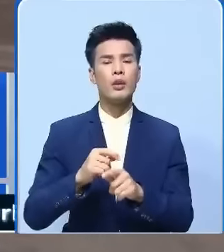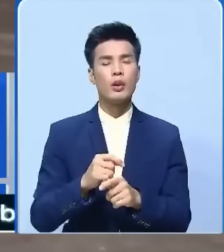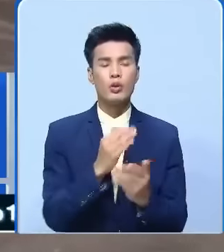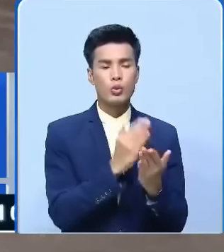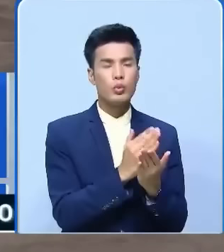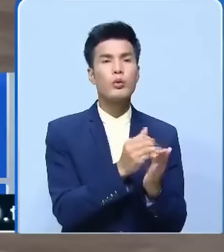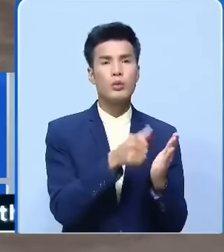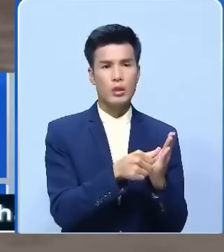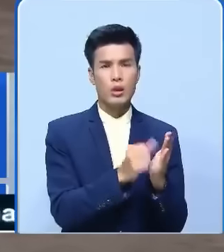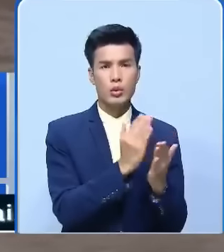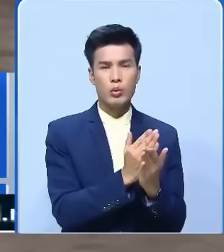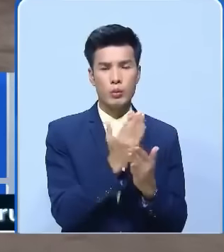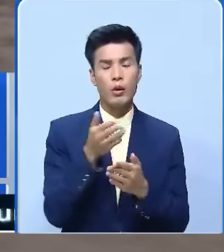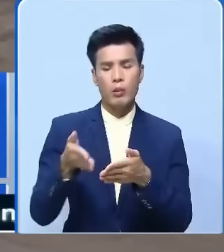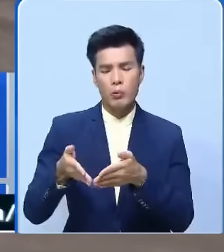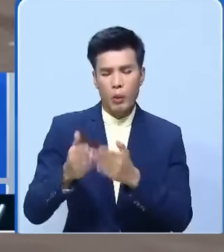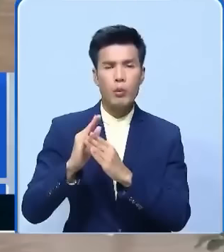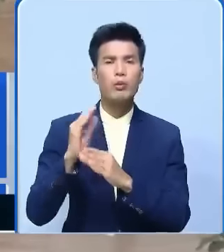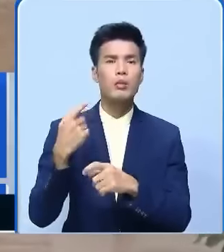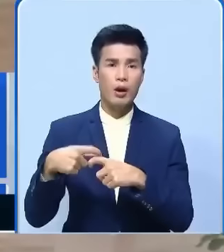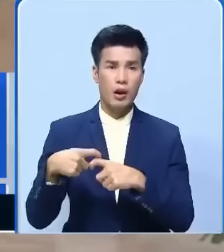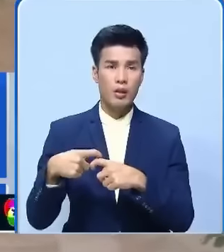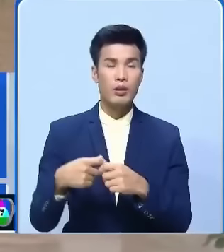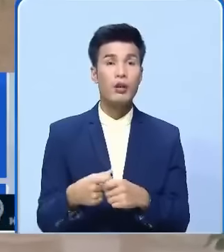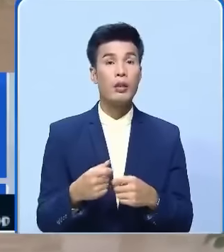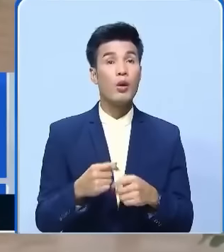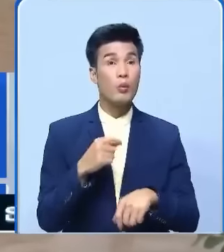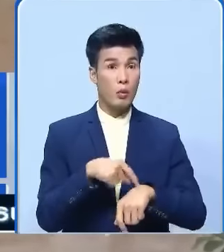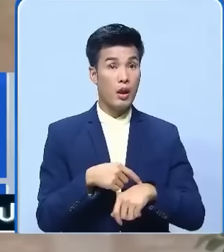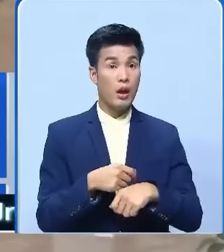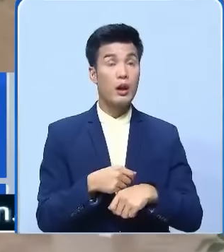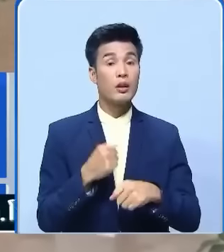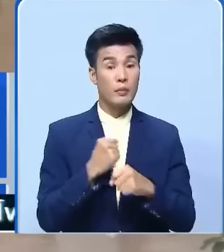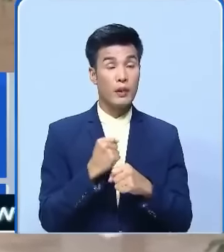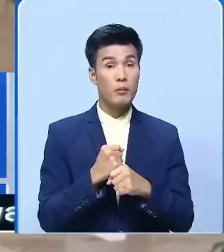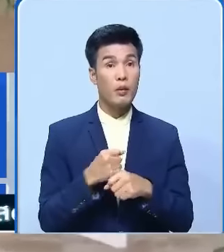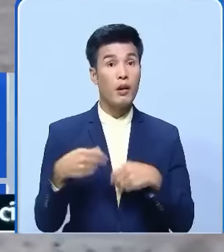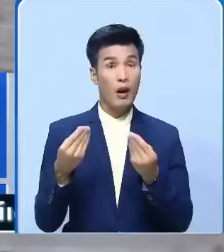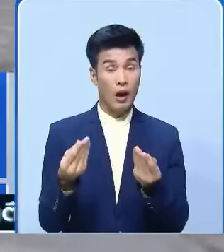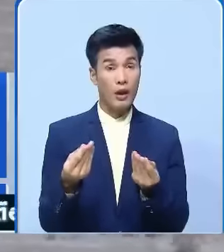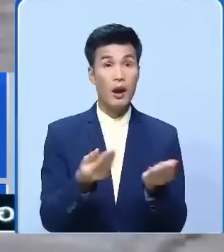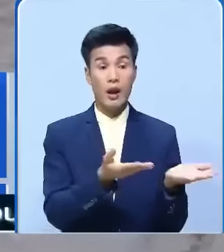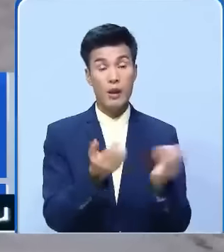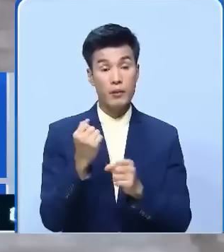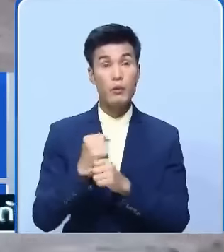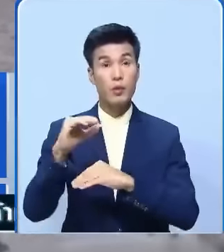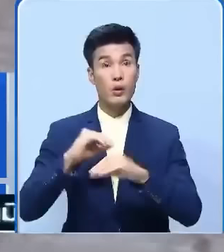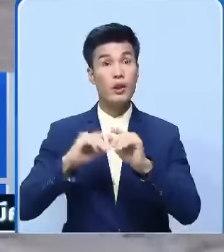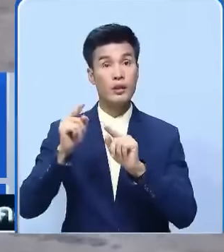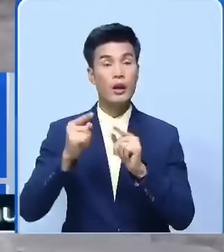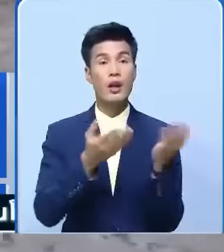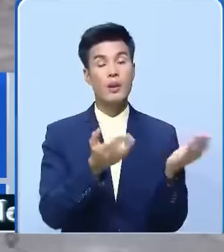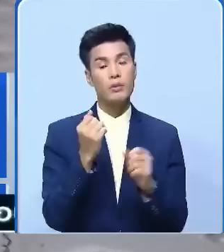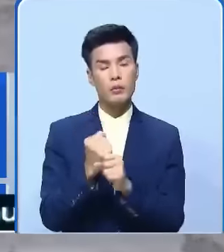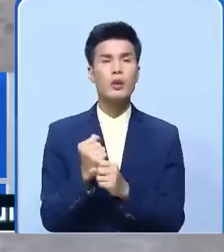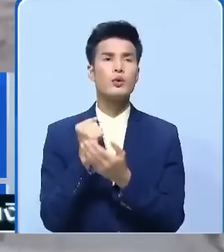ก่อนไหมเพราะเขาจะตั้งตัวยังลำบากเลยรวมไปถึงขยายระยะเวลาส่งมอบงานสำหรับผู้ประกอบการที่รับงานโครงการของรัฐเพื่อเป็น